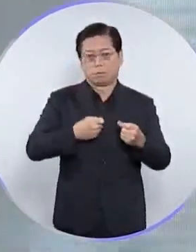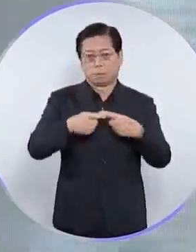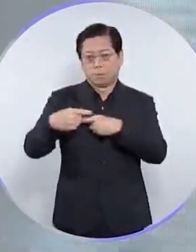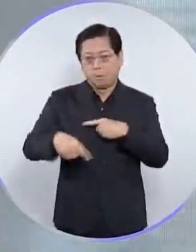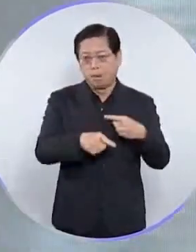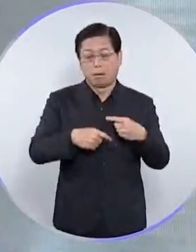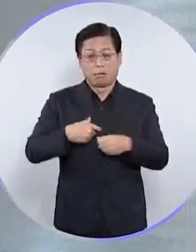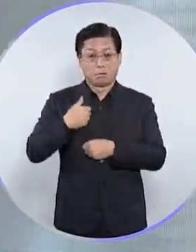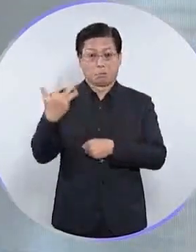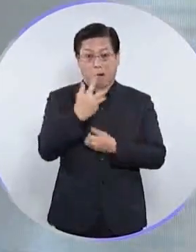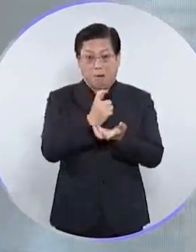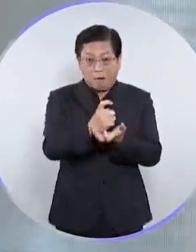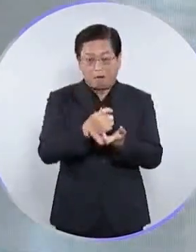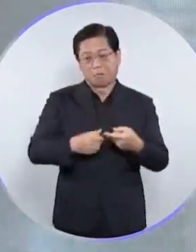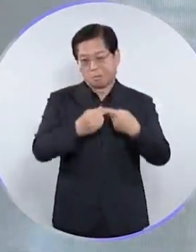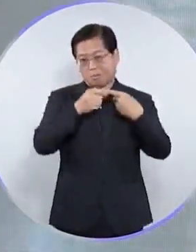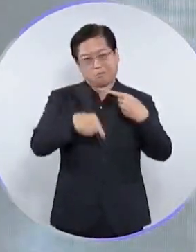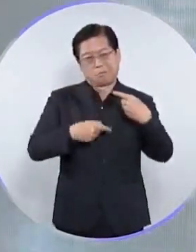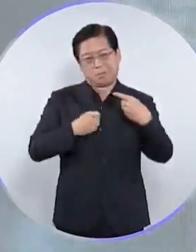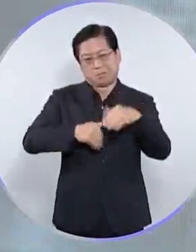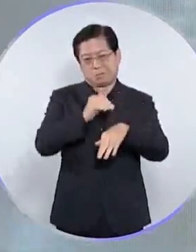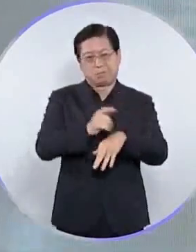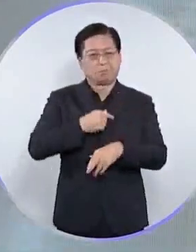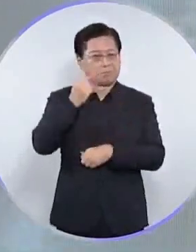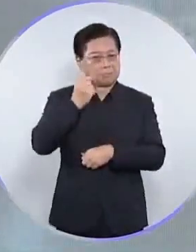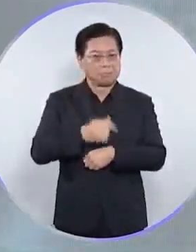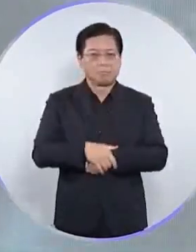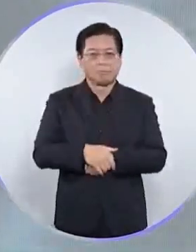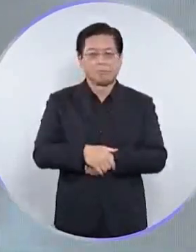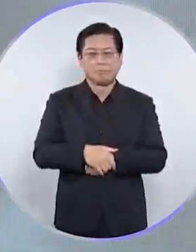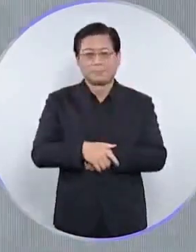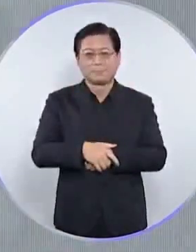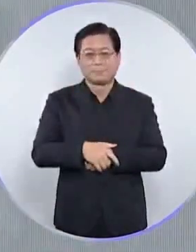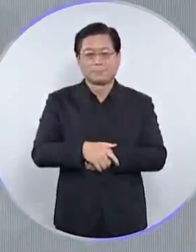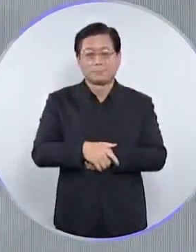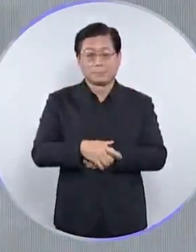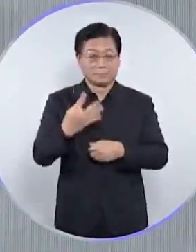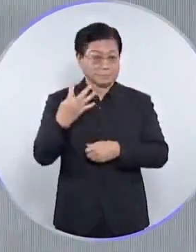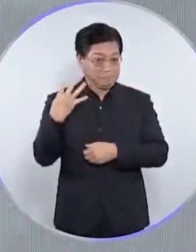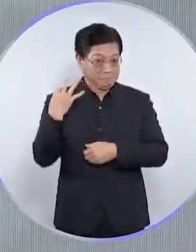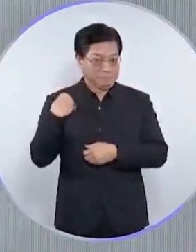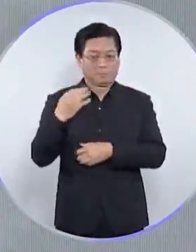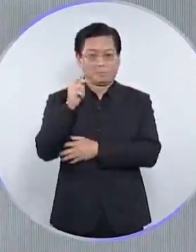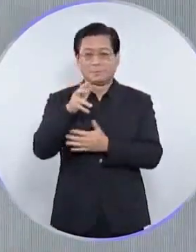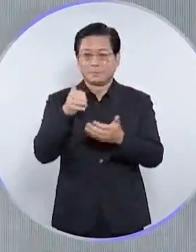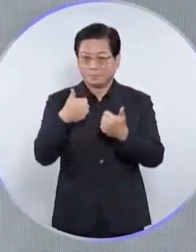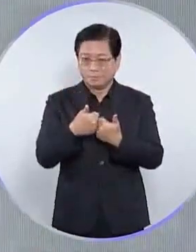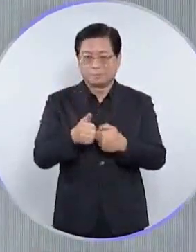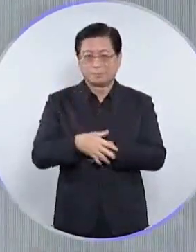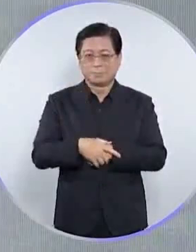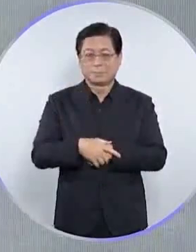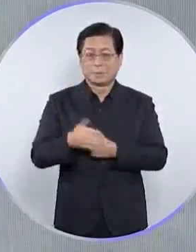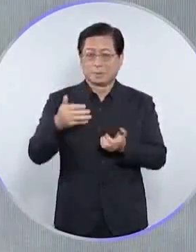要说8艘潜舰，连第一艘潜舰要盖完成都非常非常的困难。 几啊公斤的证监会，